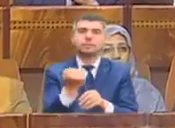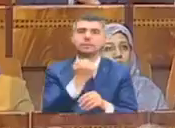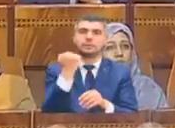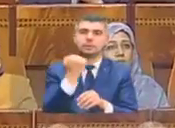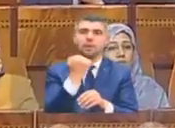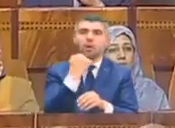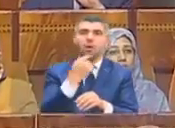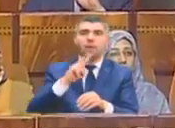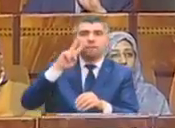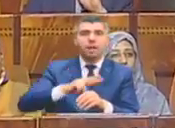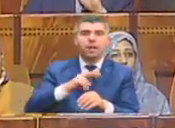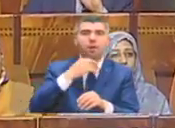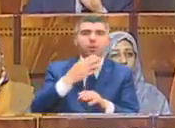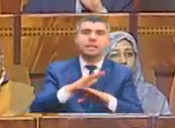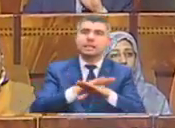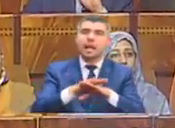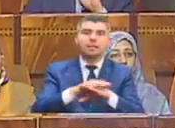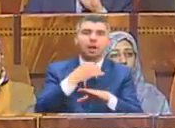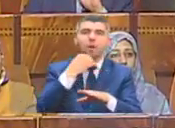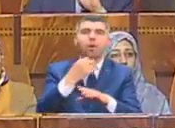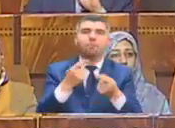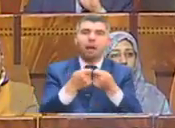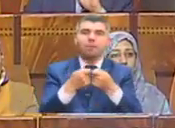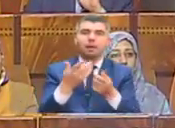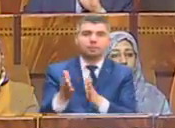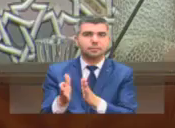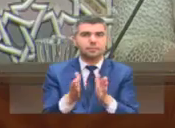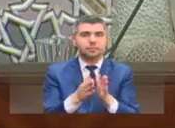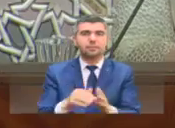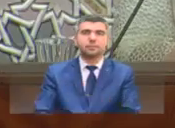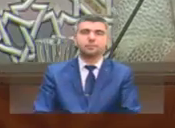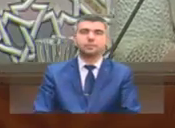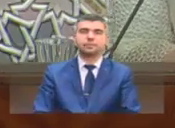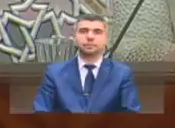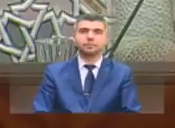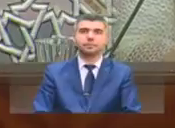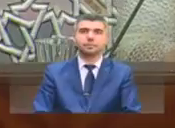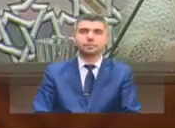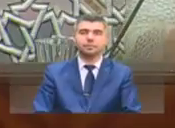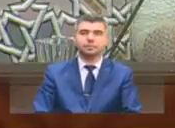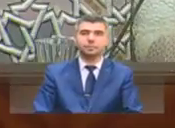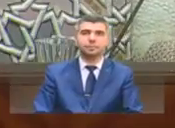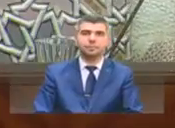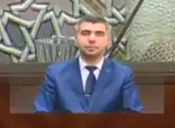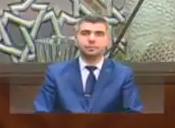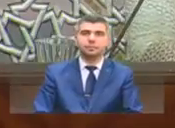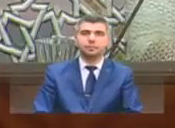كل الفاعلين السياسيين في البلاد. وشكرا. شكرا السيدة النائبة. السيدة كاتبة الدولة